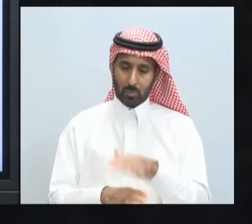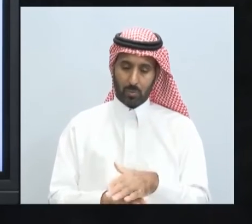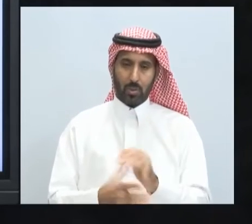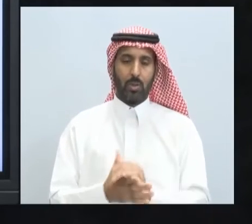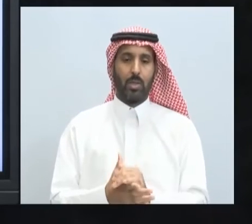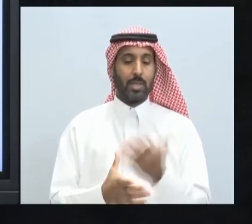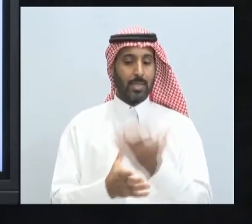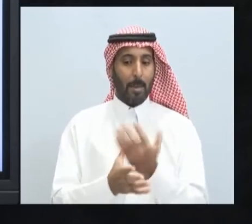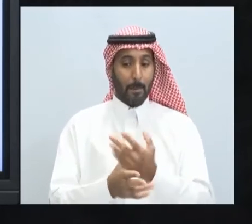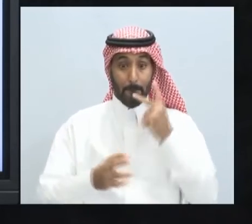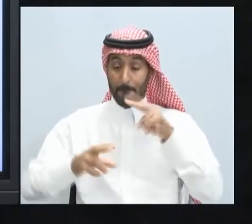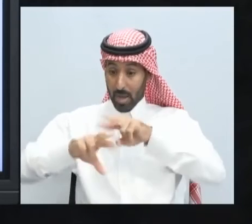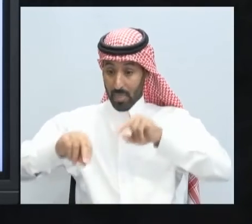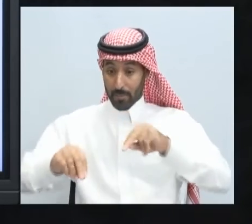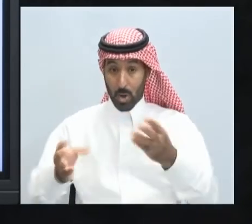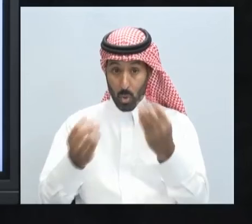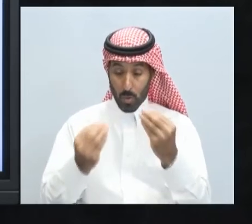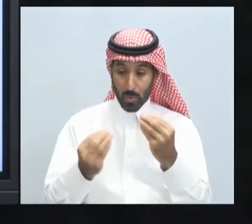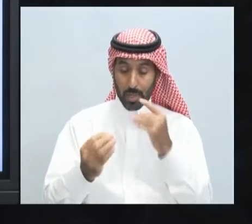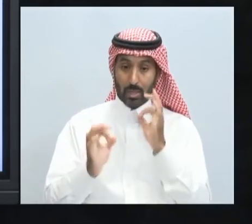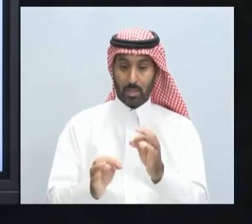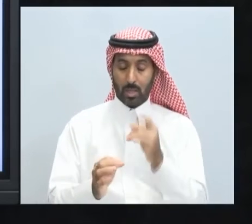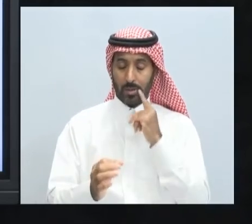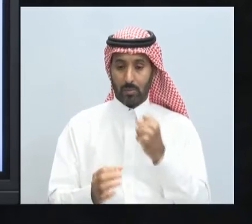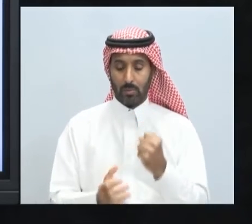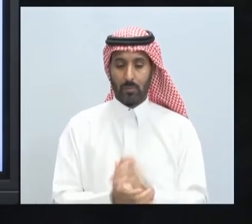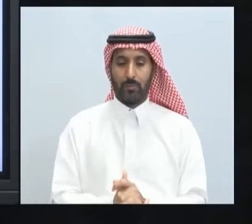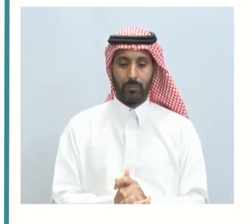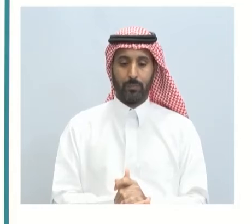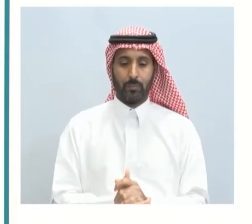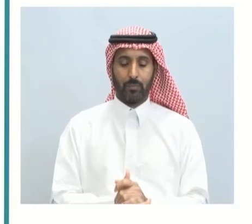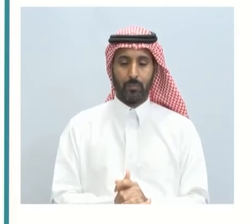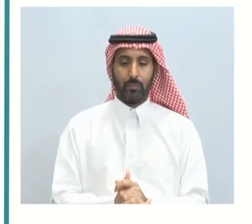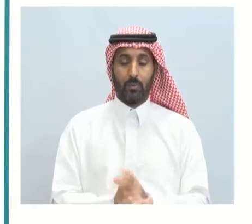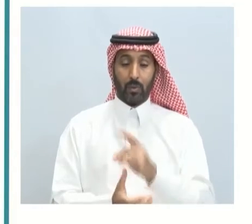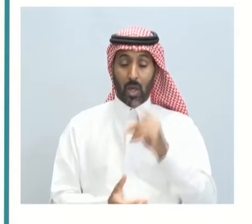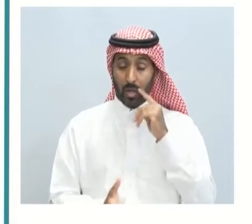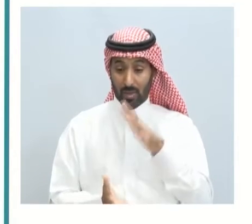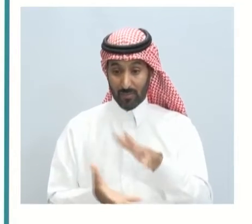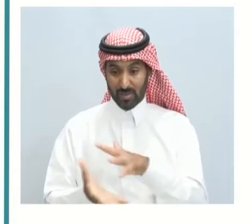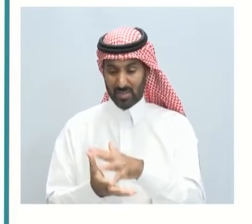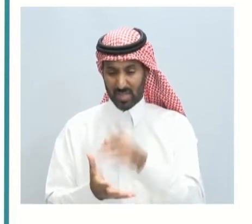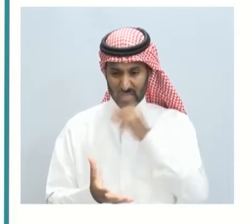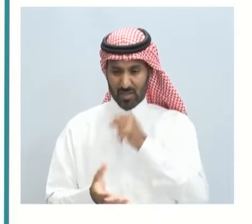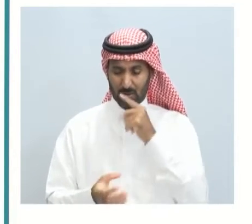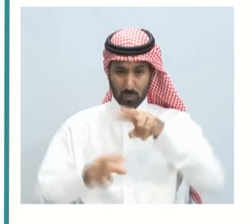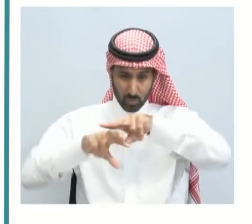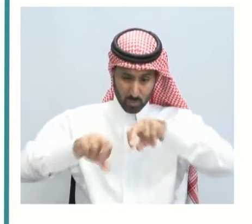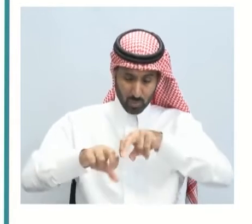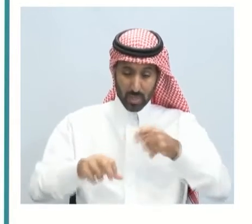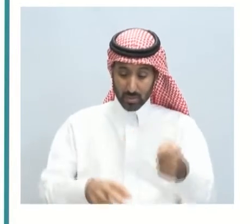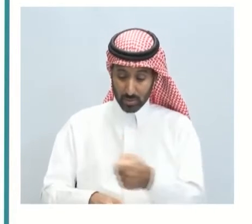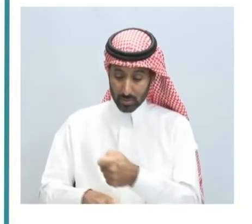لان الب البحث عن المعلومه يتطلب جهدا فلدينا مشكله ينبغي حلها بالبحث عن